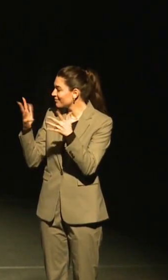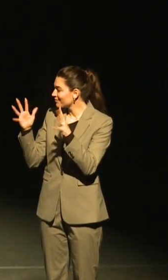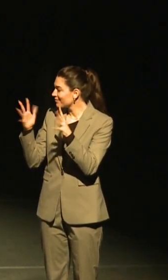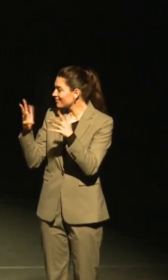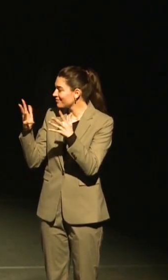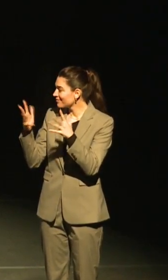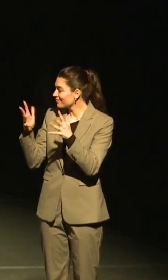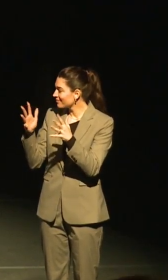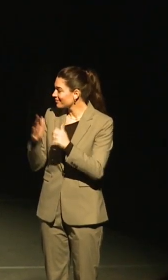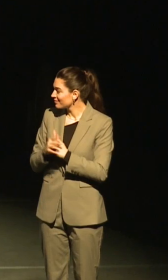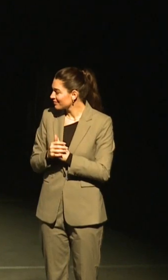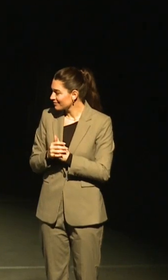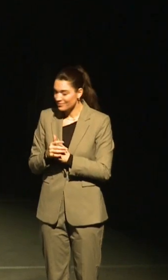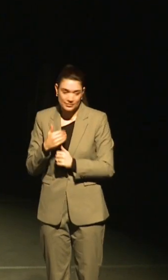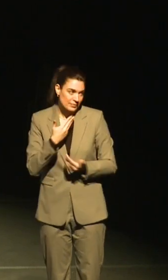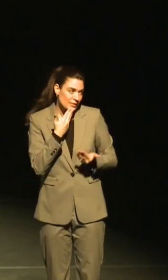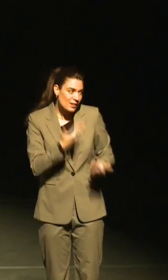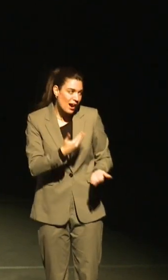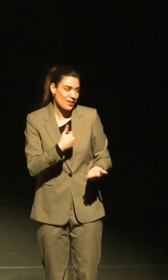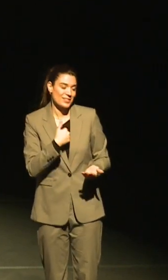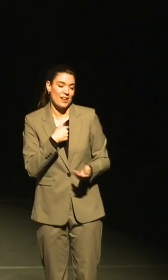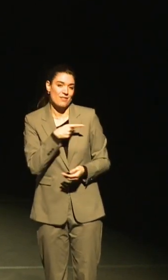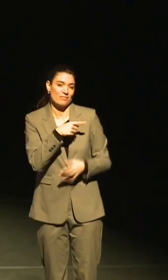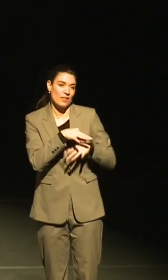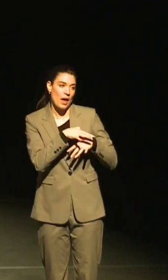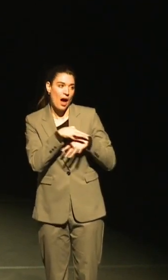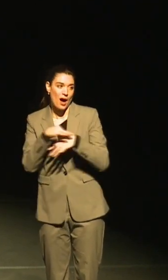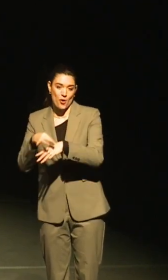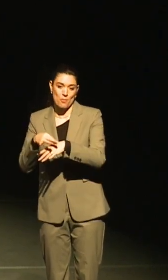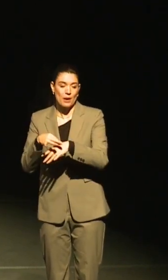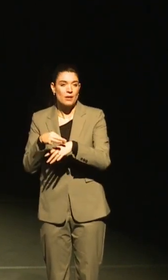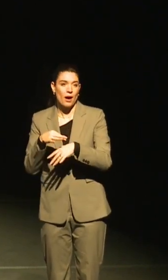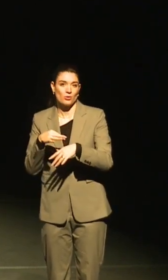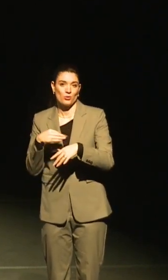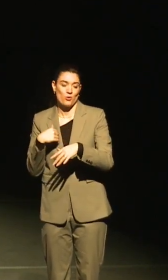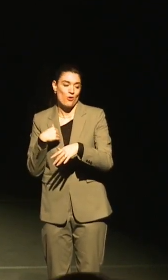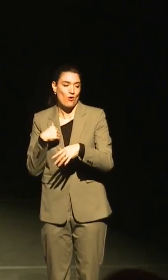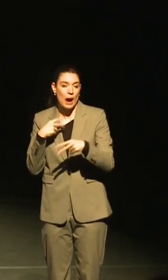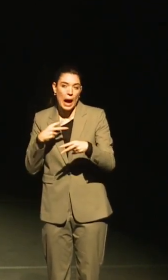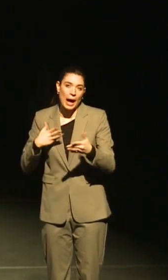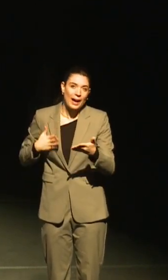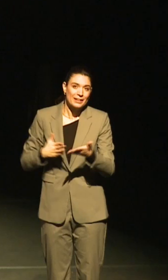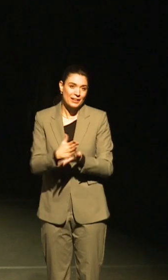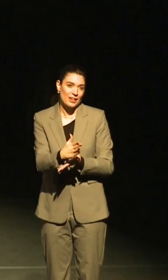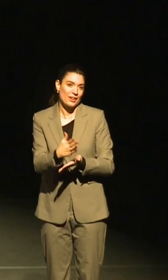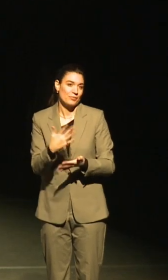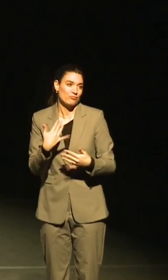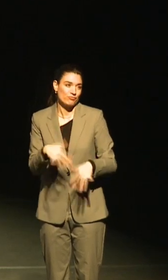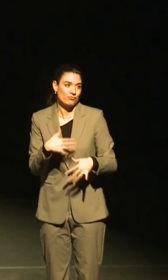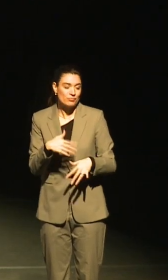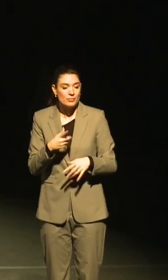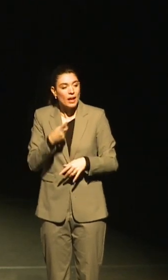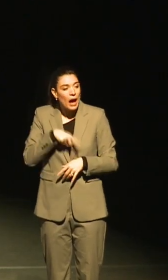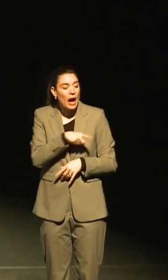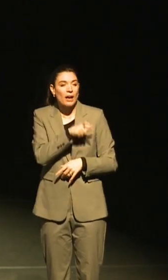bravissima sotto per averci poi accompagnati e accompagnata in questo percorso in tutti questi anni aver guidato anche il comitato